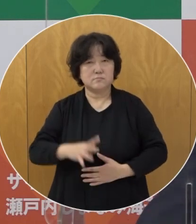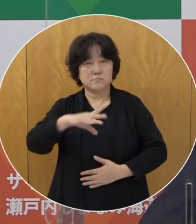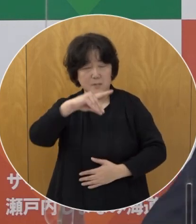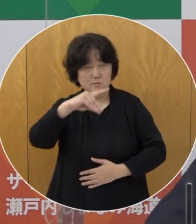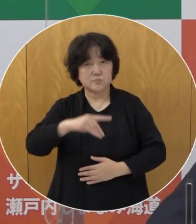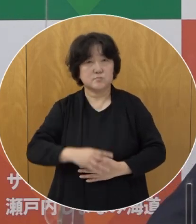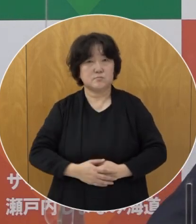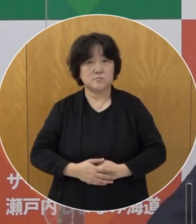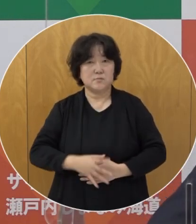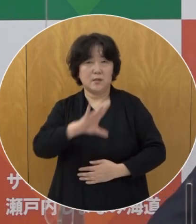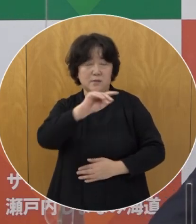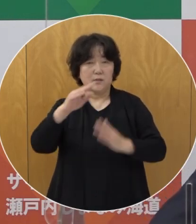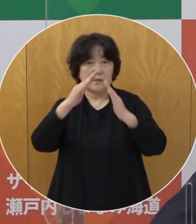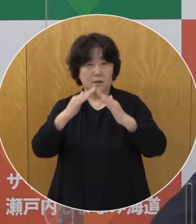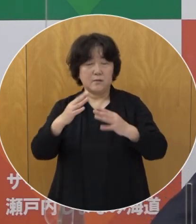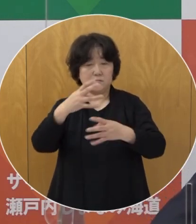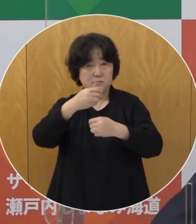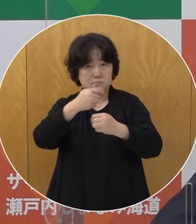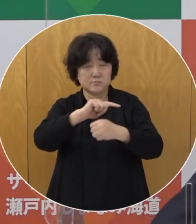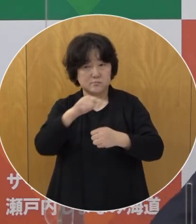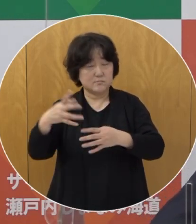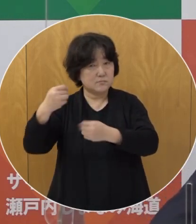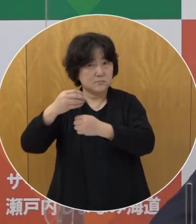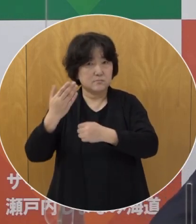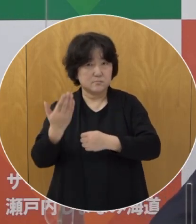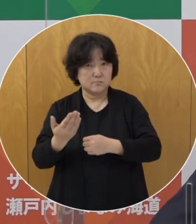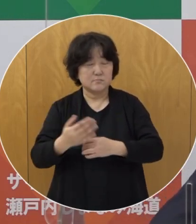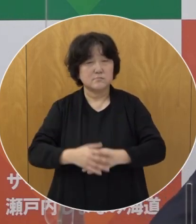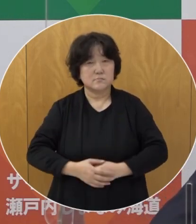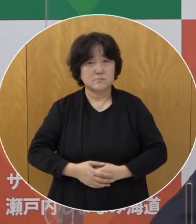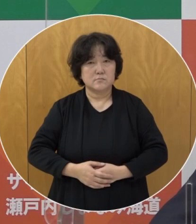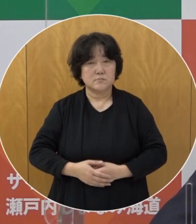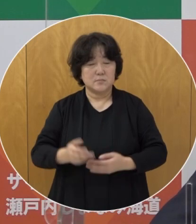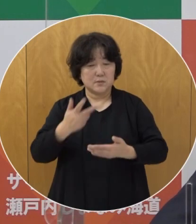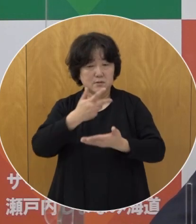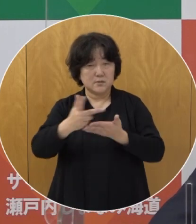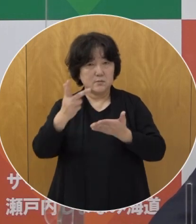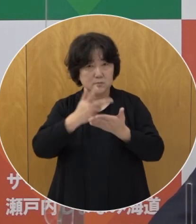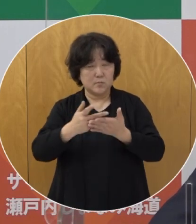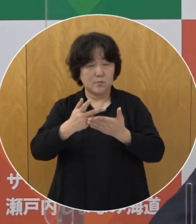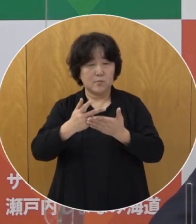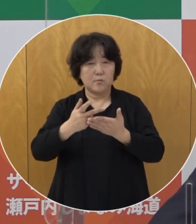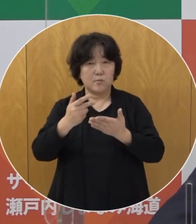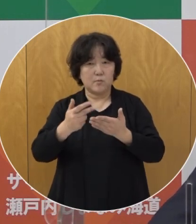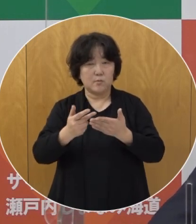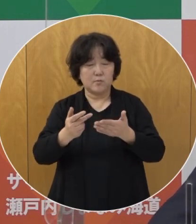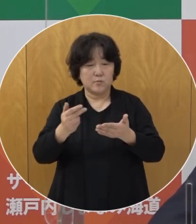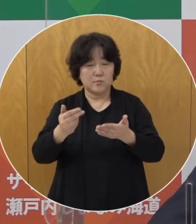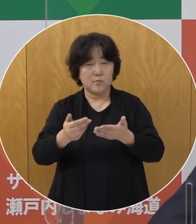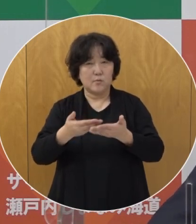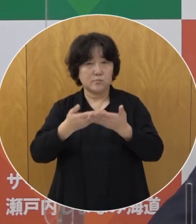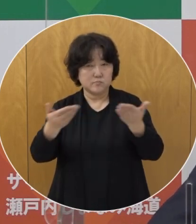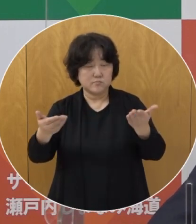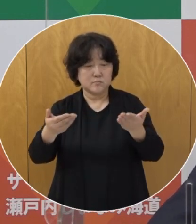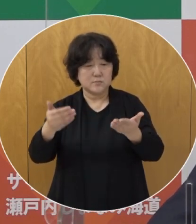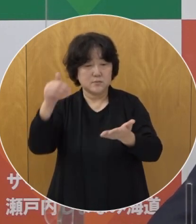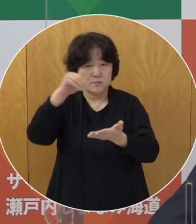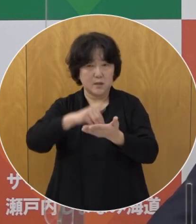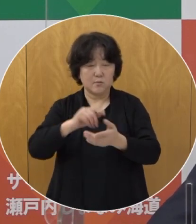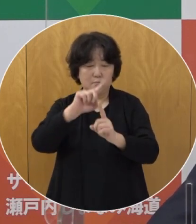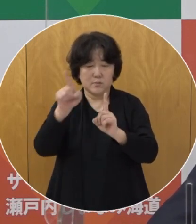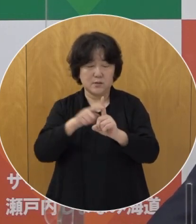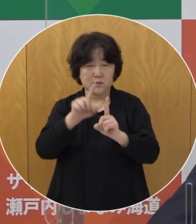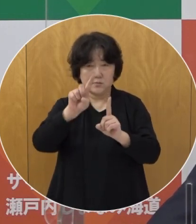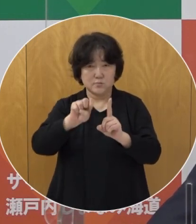会日程でございます。お配りをしております資料の最後13ページに添付を